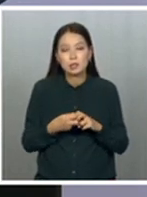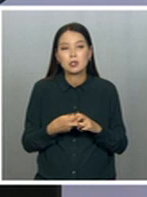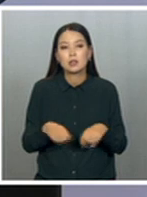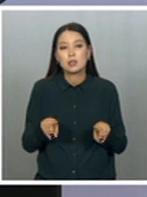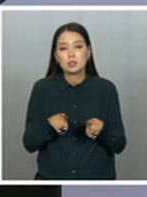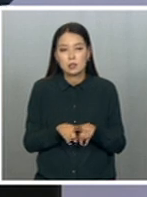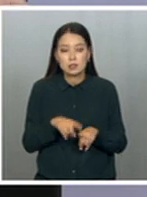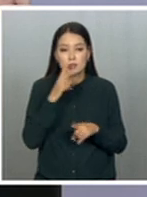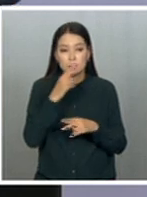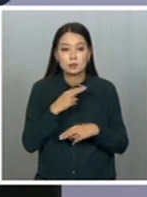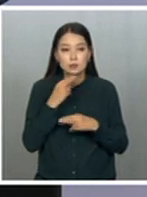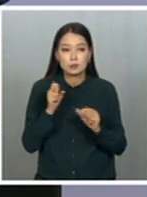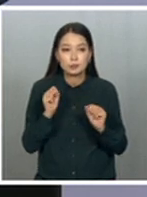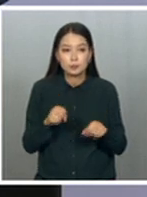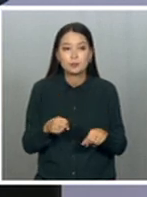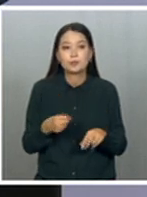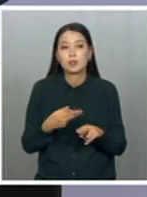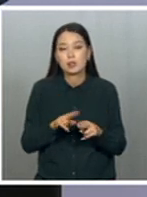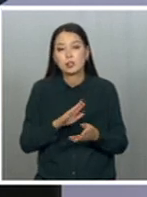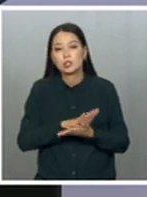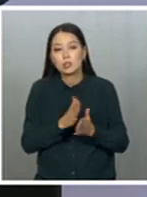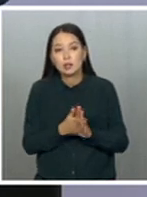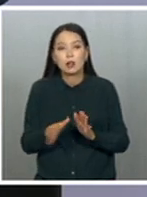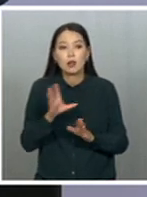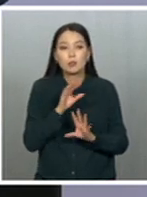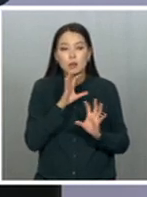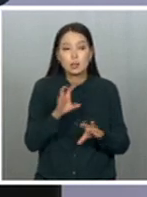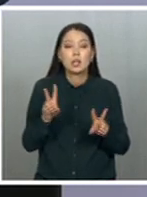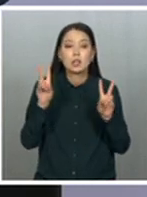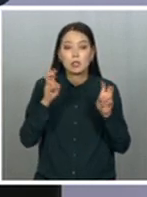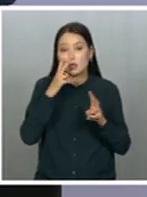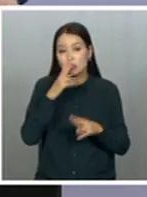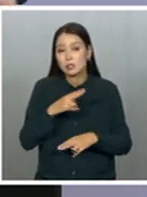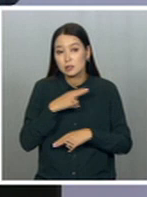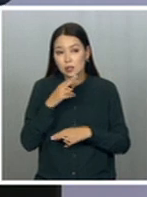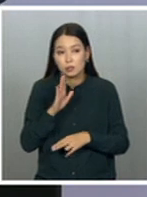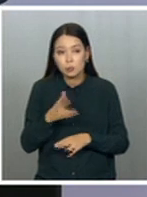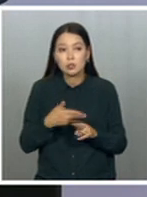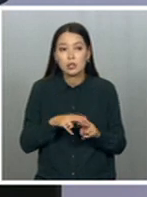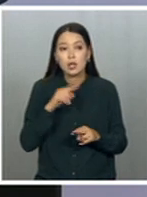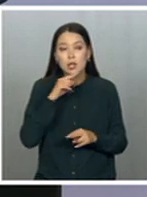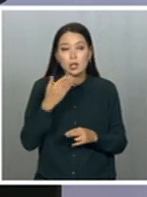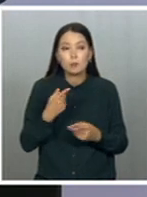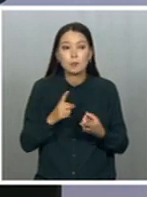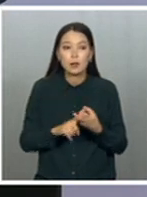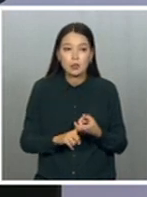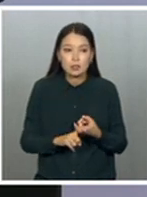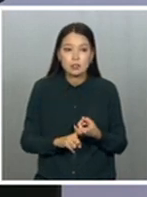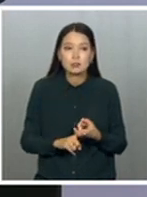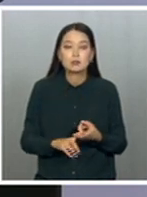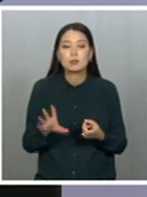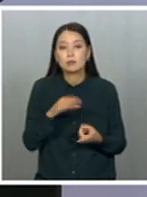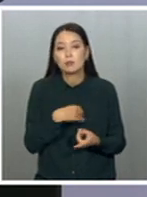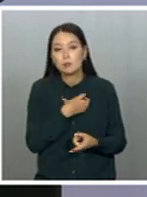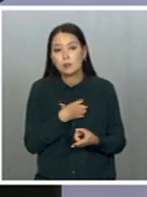қалған емес. Оның айқын дәлелі бұл жолдаулардың тақырыбына назар аударатын болсақ, экономикамен байланысты мән мағынаны